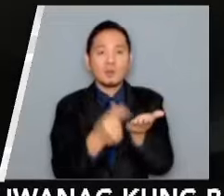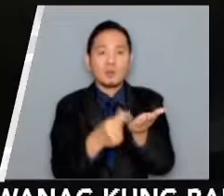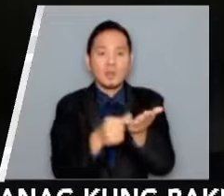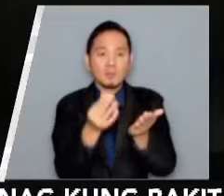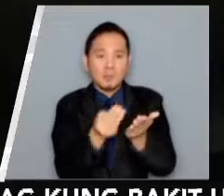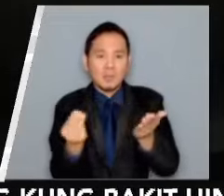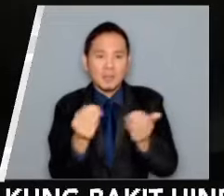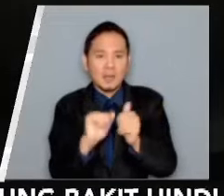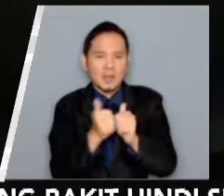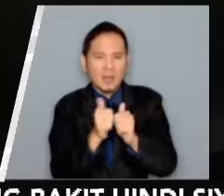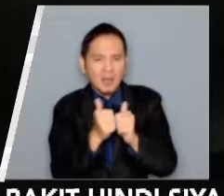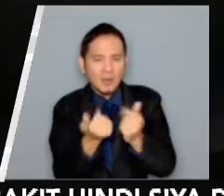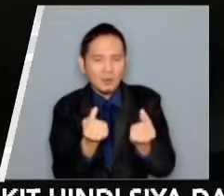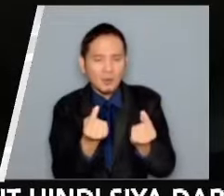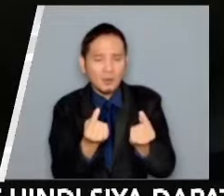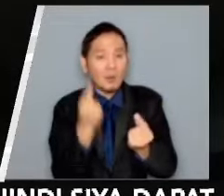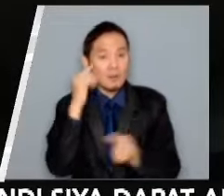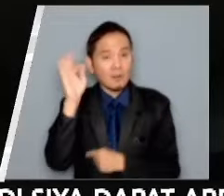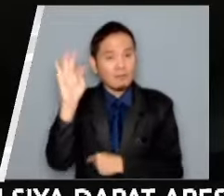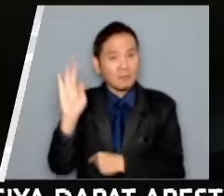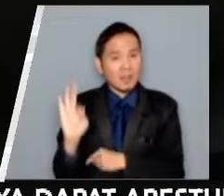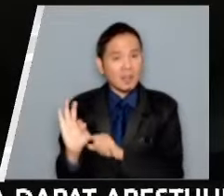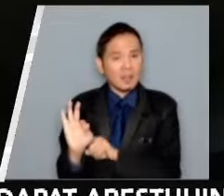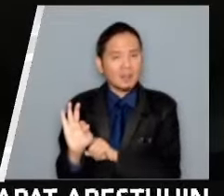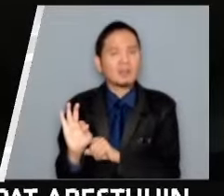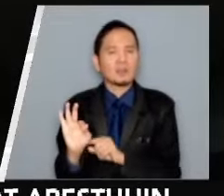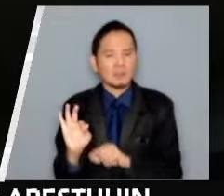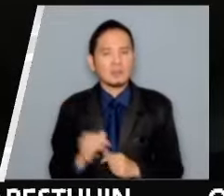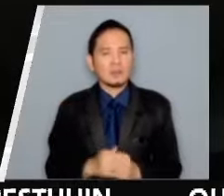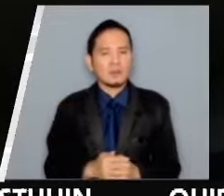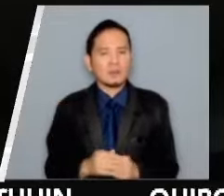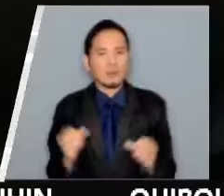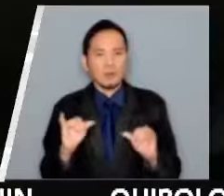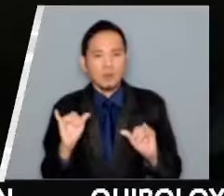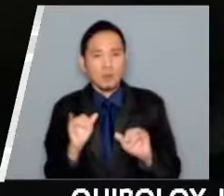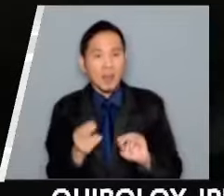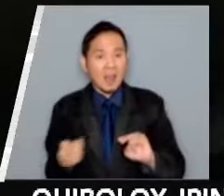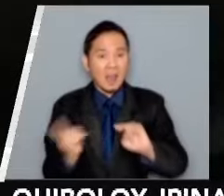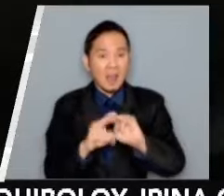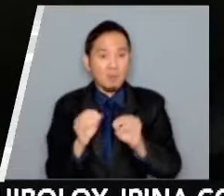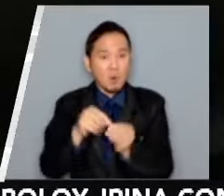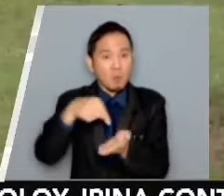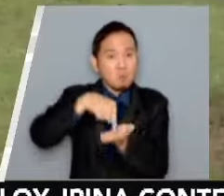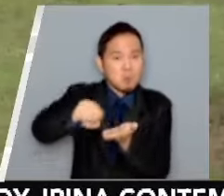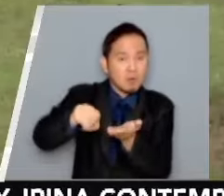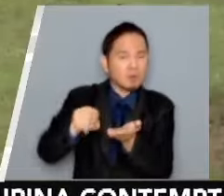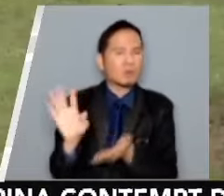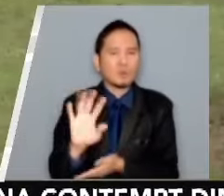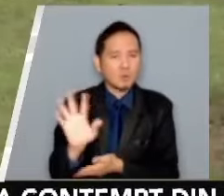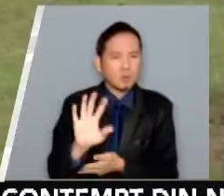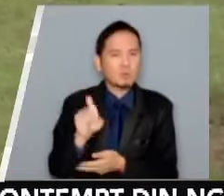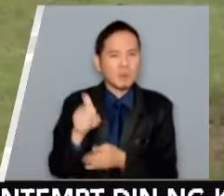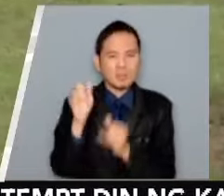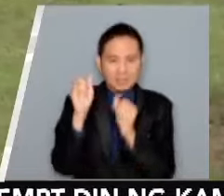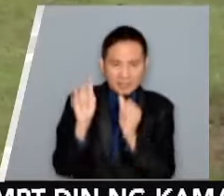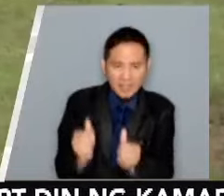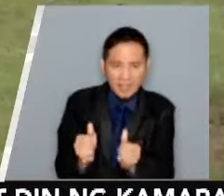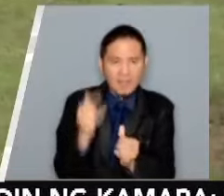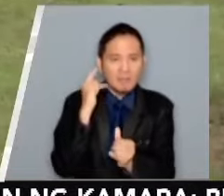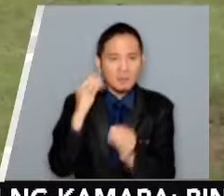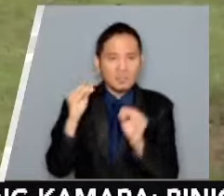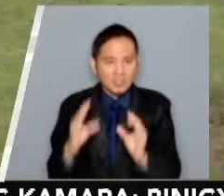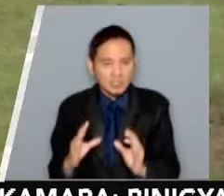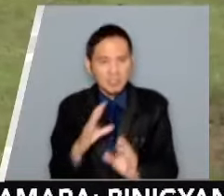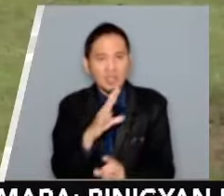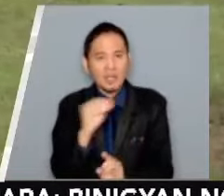Catch-up Friday para hindi maging additional cost sa ating mga learners or teachers and even parents.